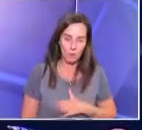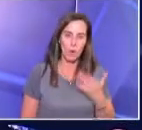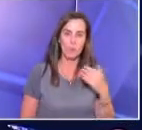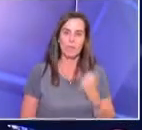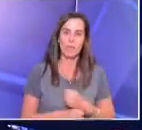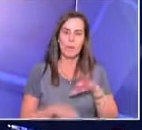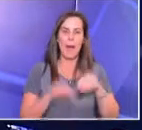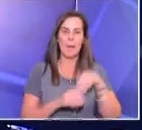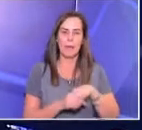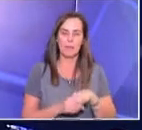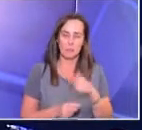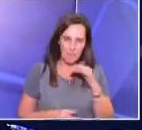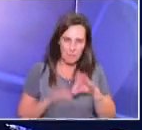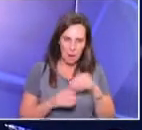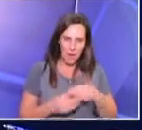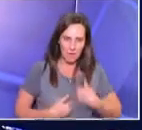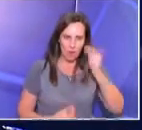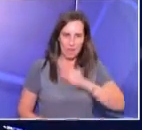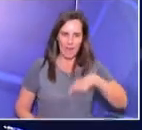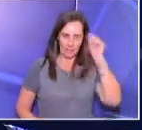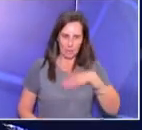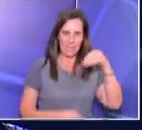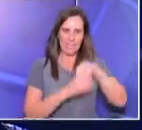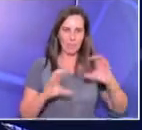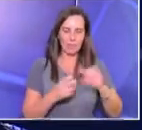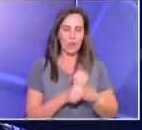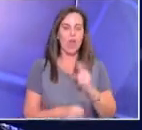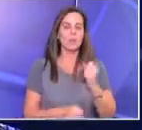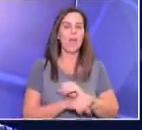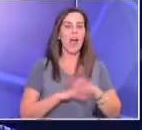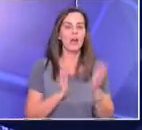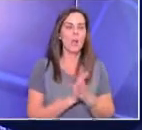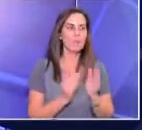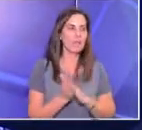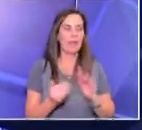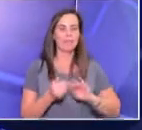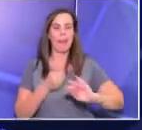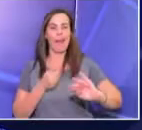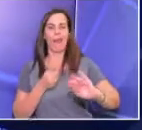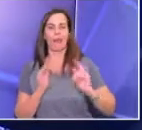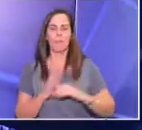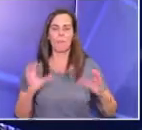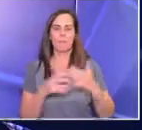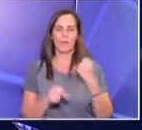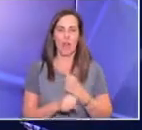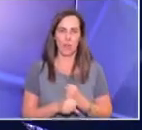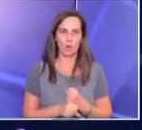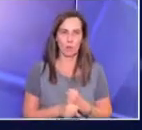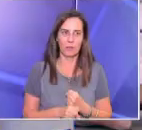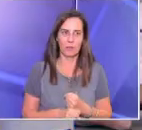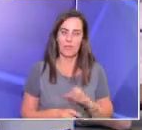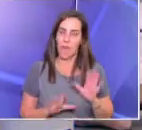תעשה פריימריז. הוא אמר, איזה פריימריז? אני ראש עיריית תל אביב. אז הוא עושה הכל כדי להתרחק מהזיהוי של המחנה הציוני.